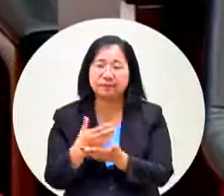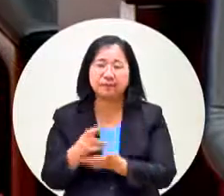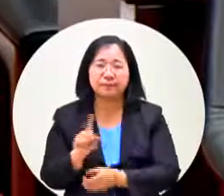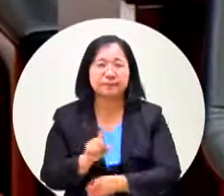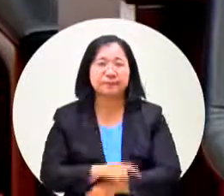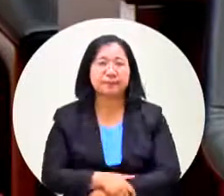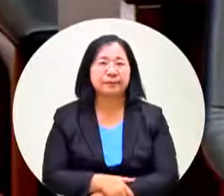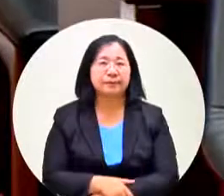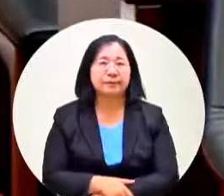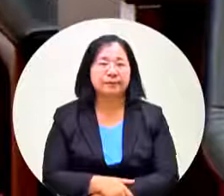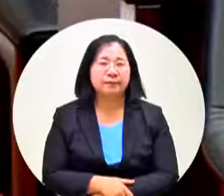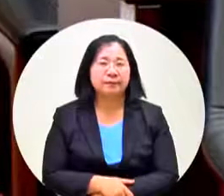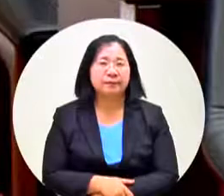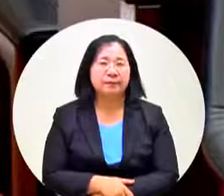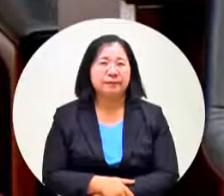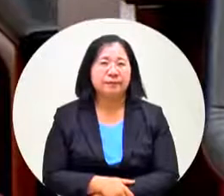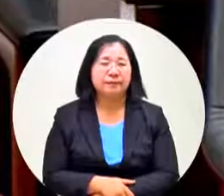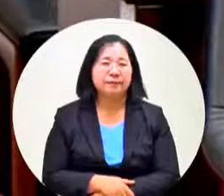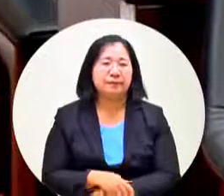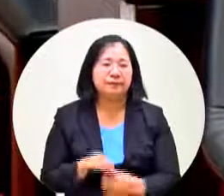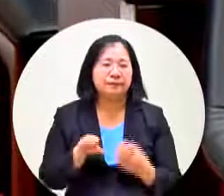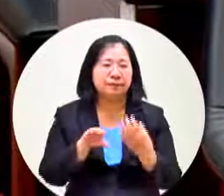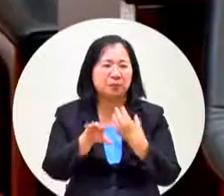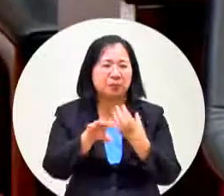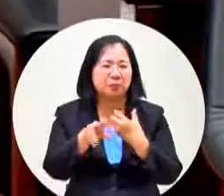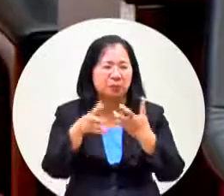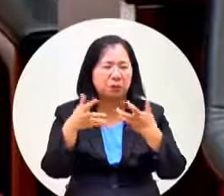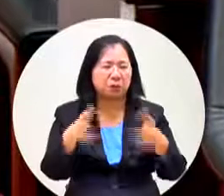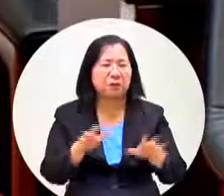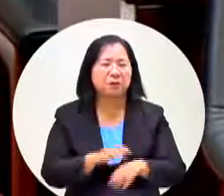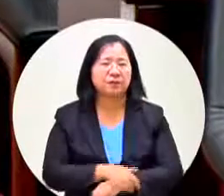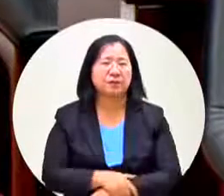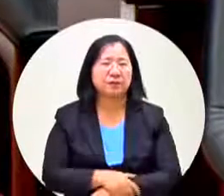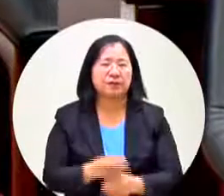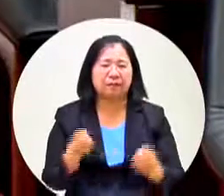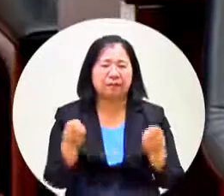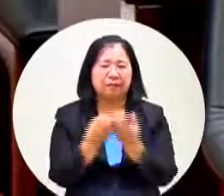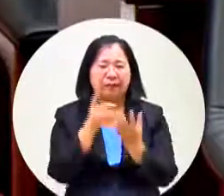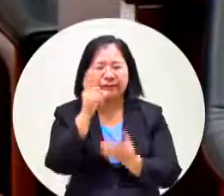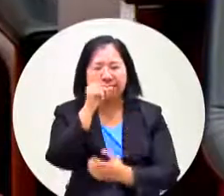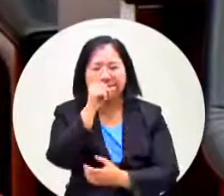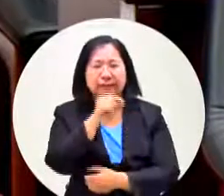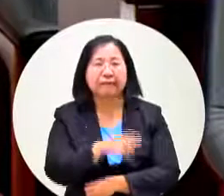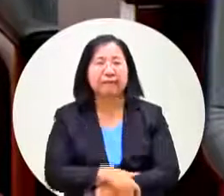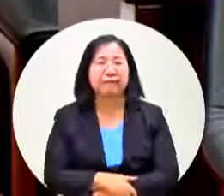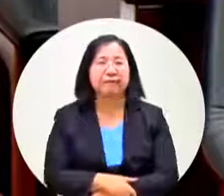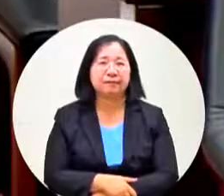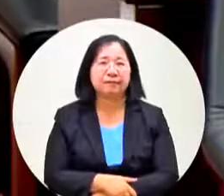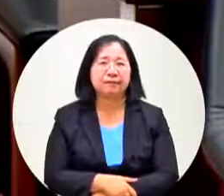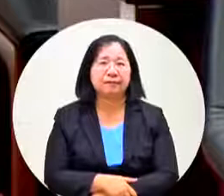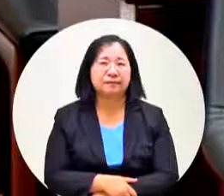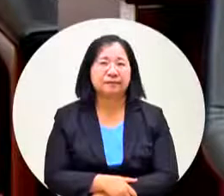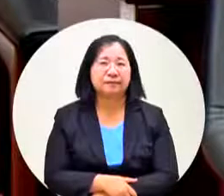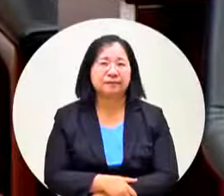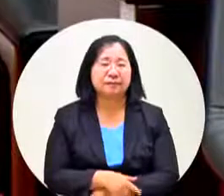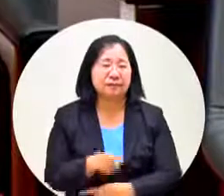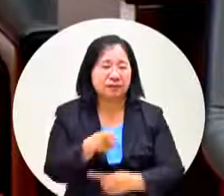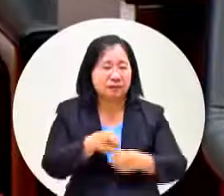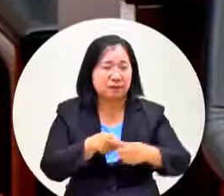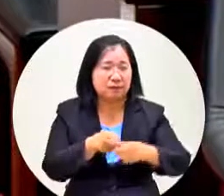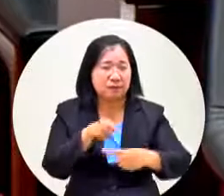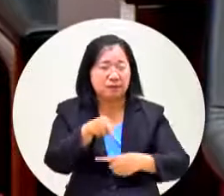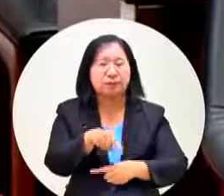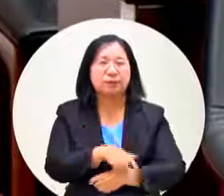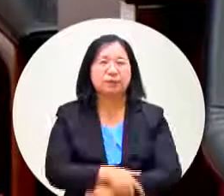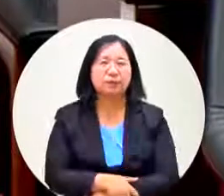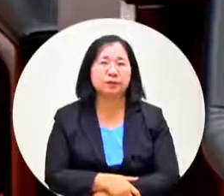请咱交通局吼，可不可以长远来看吼，是不是召集相关这类的